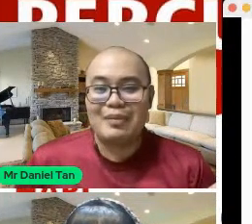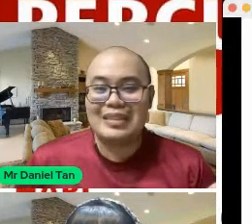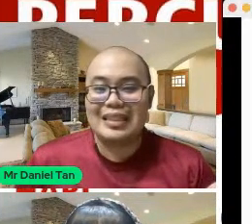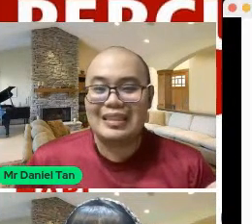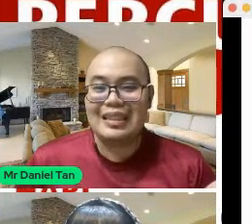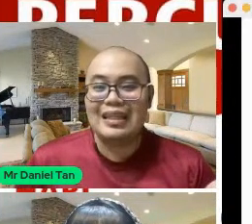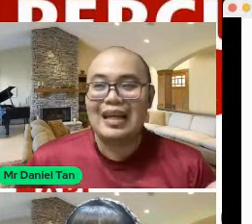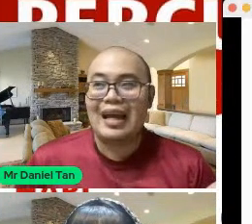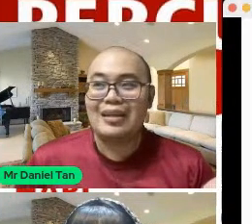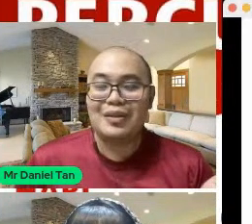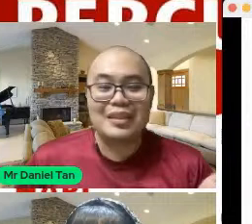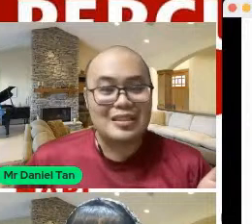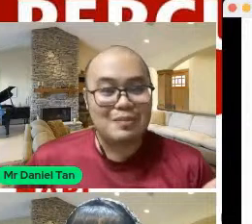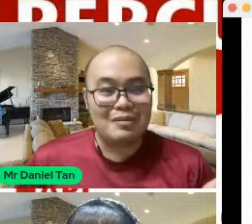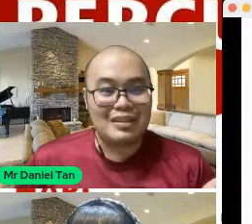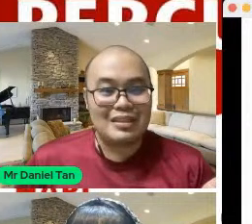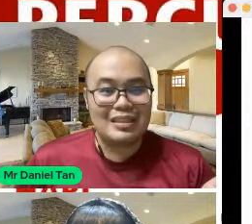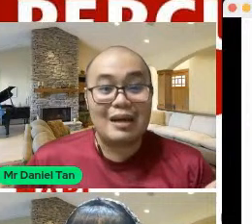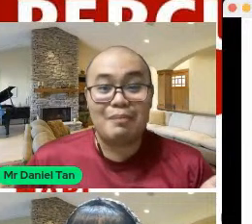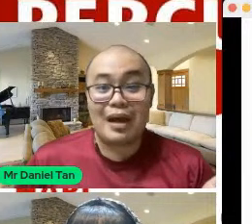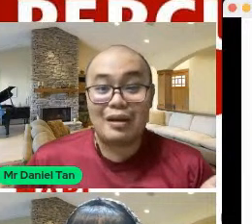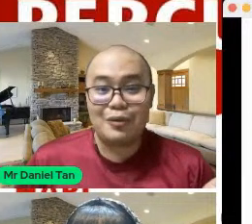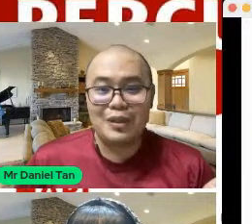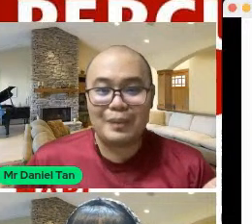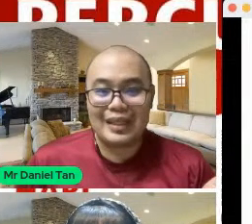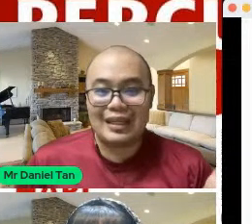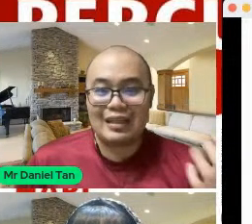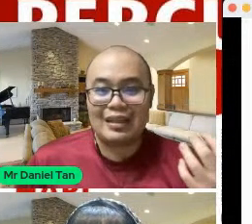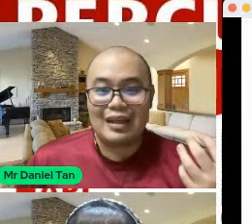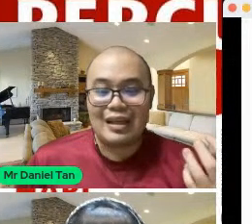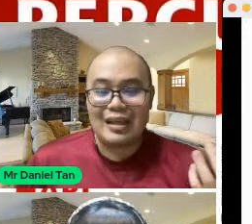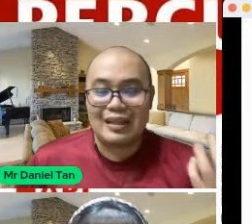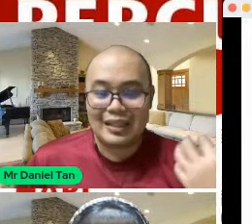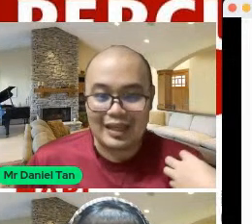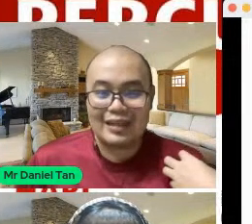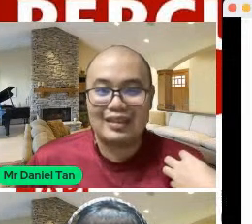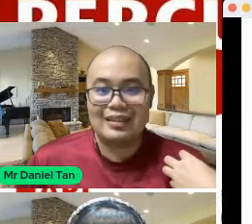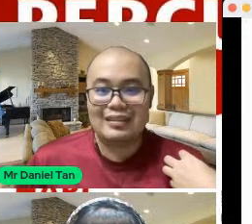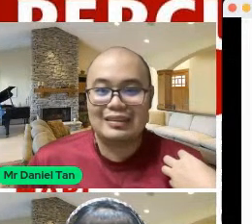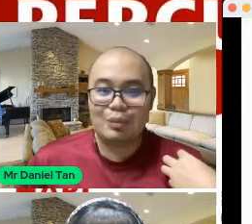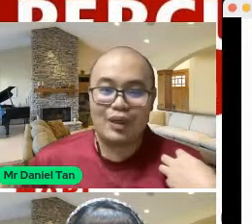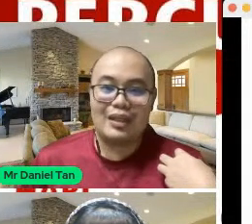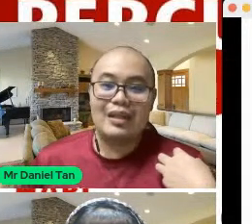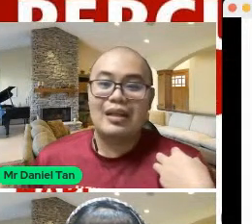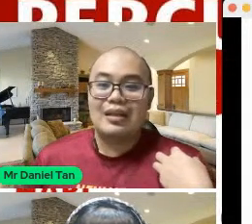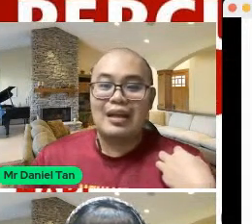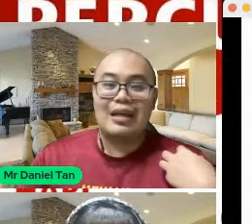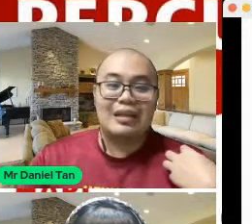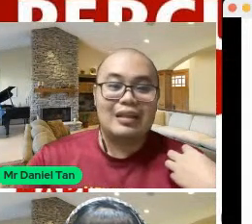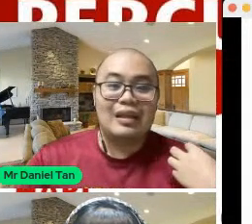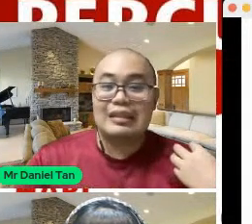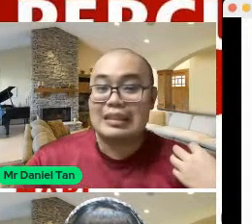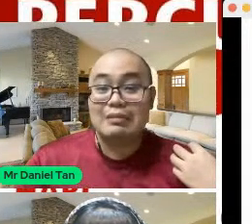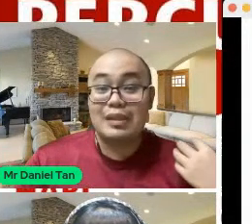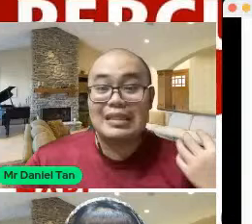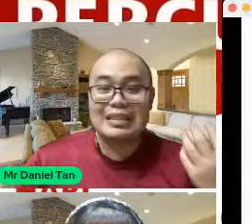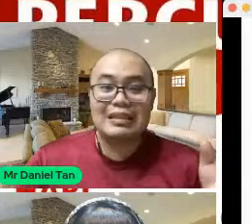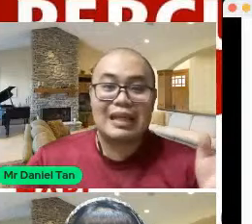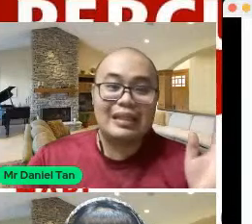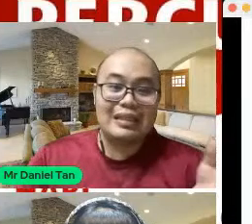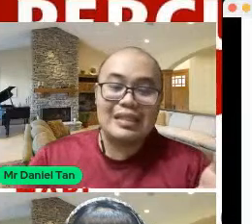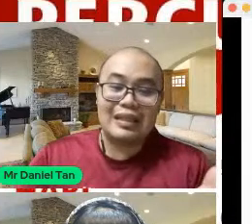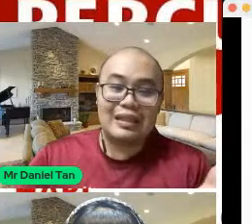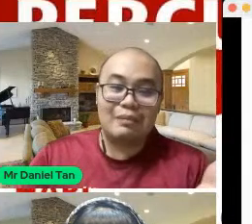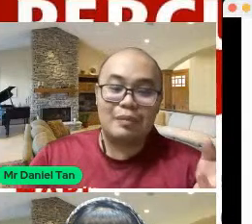boleh menjadi icon inspirasi yang Bahru kepada kita semua ah jadi